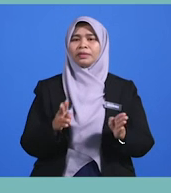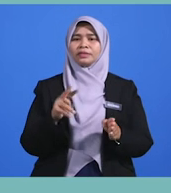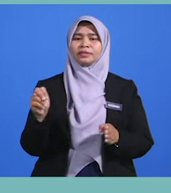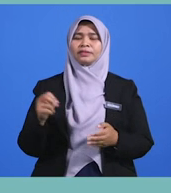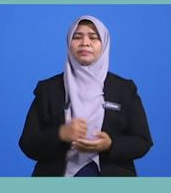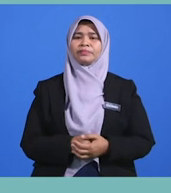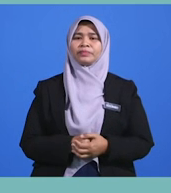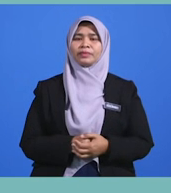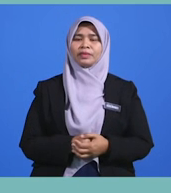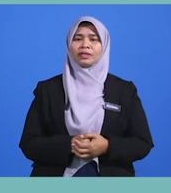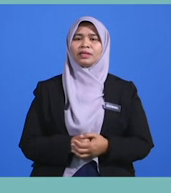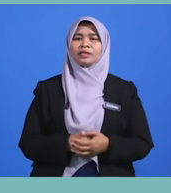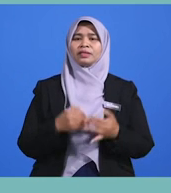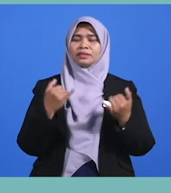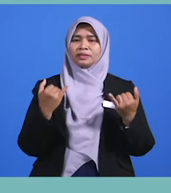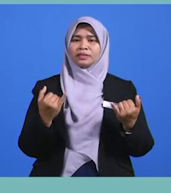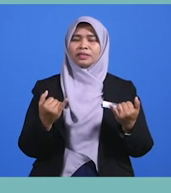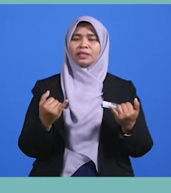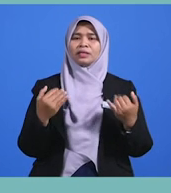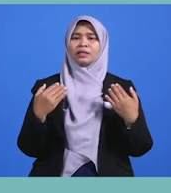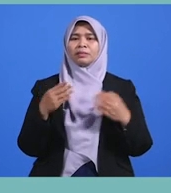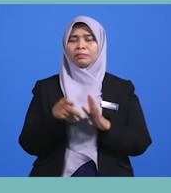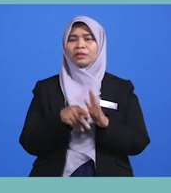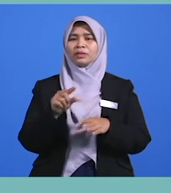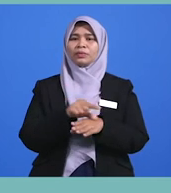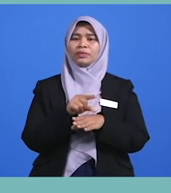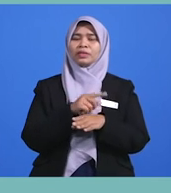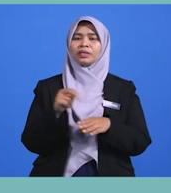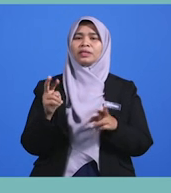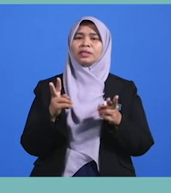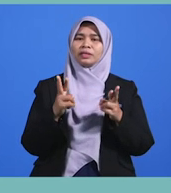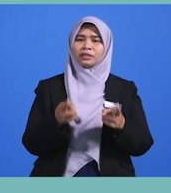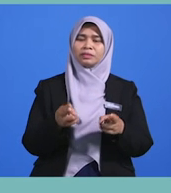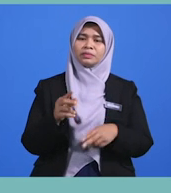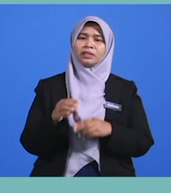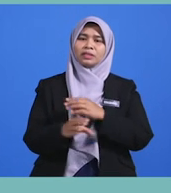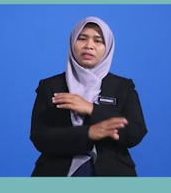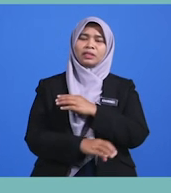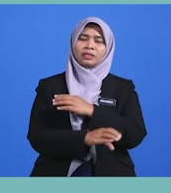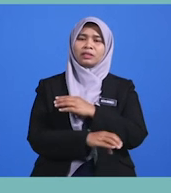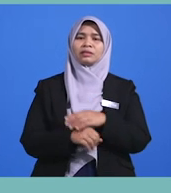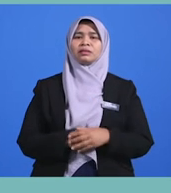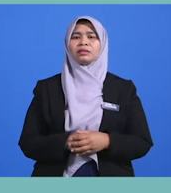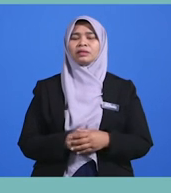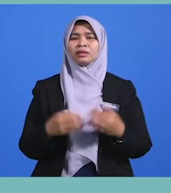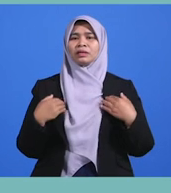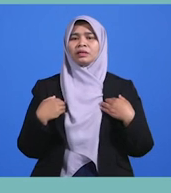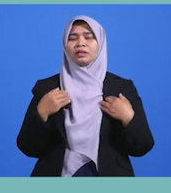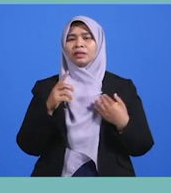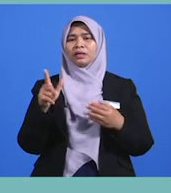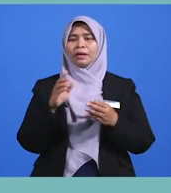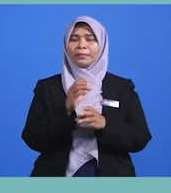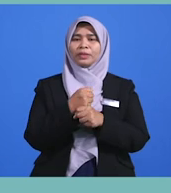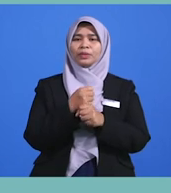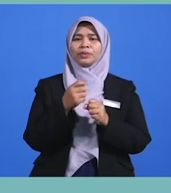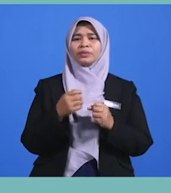Jatanegara yang dapat kita lihat sekarang pada penggunaan rasmi negara merupakan reka bentuk terkini setelah